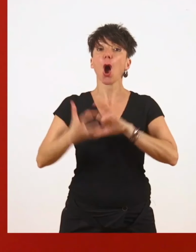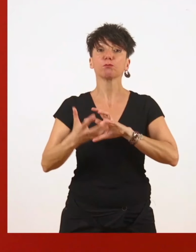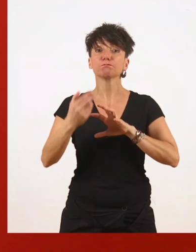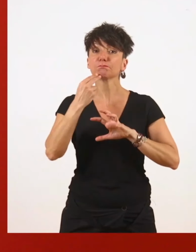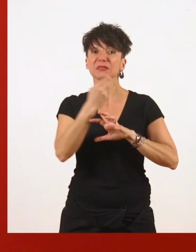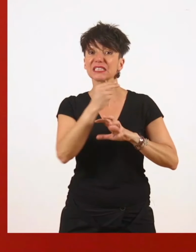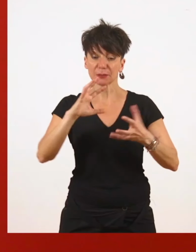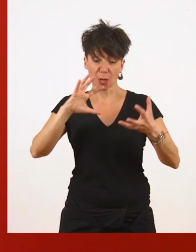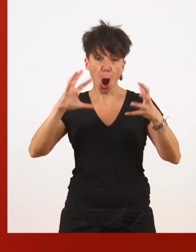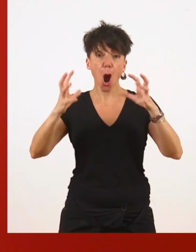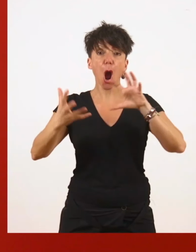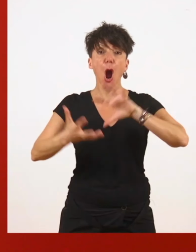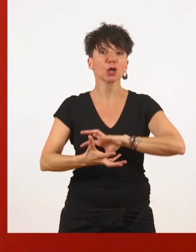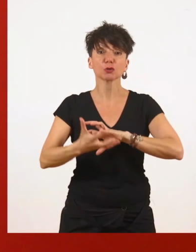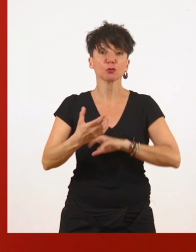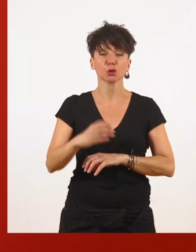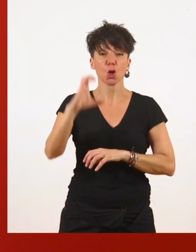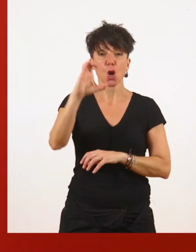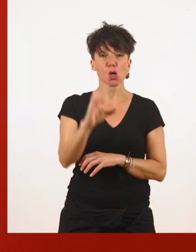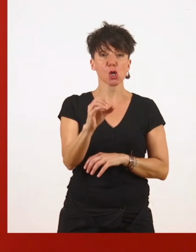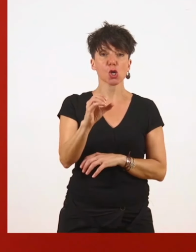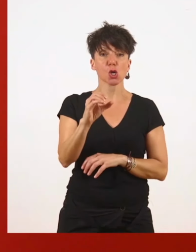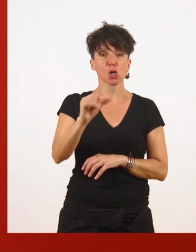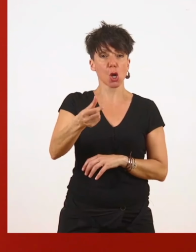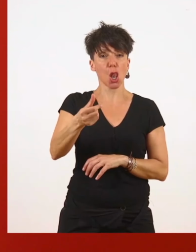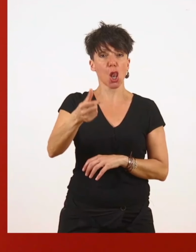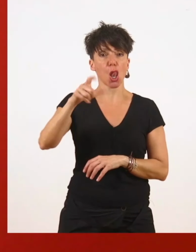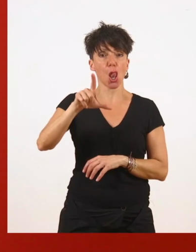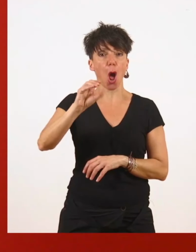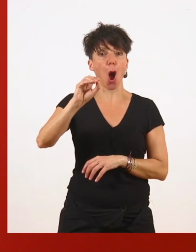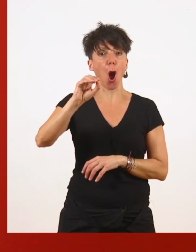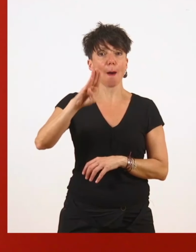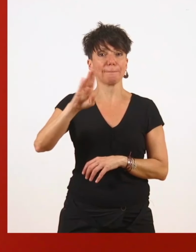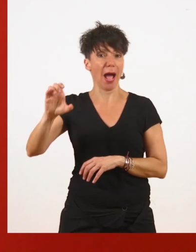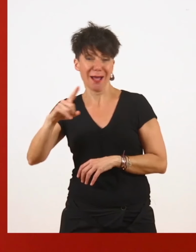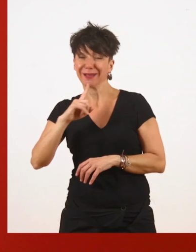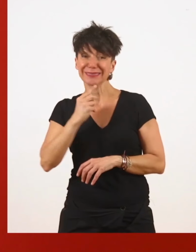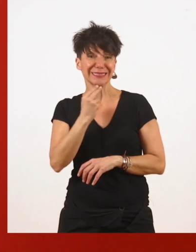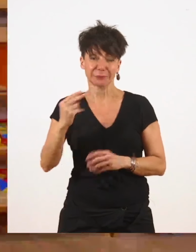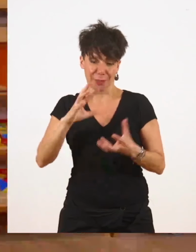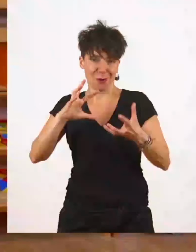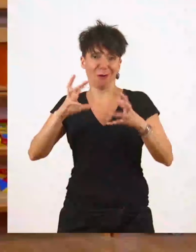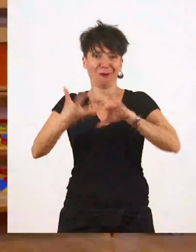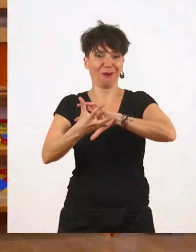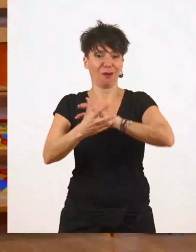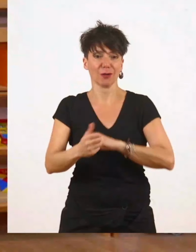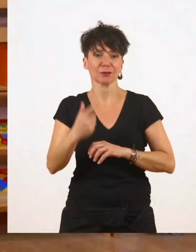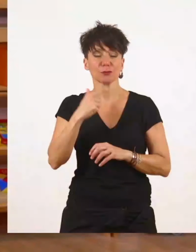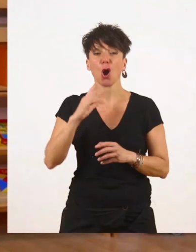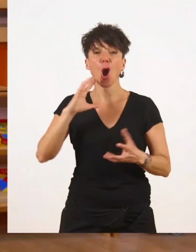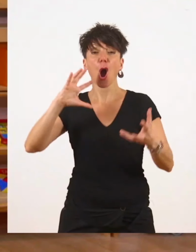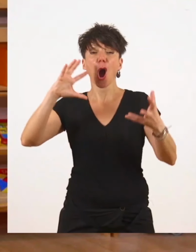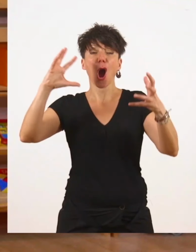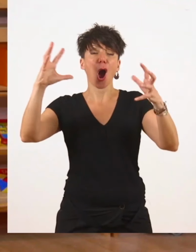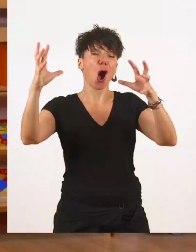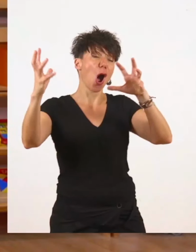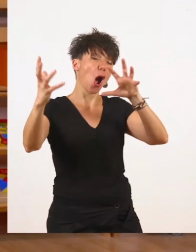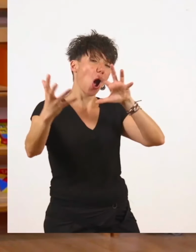σφαίρα, αλλά και κόσμος. Με γοήτευε πάντα αυτό. Μια αγαπημένη μου φράση ήταν ότι ο κόσμος